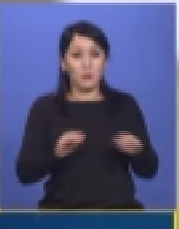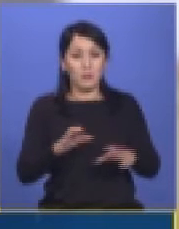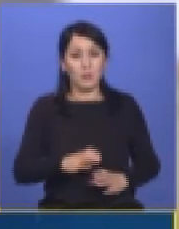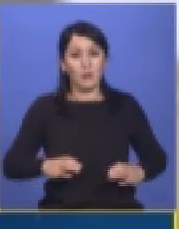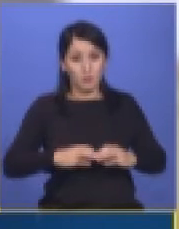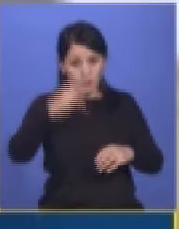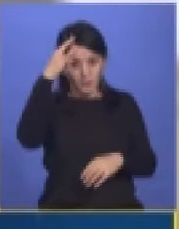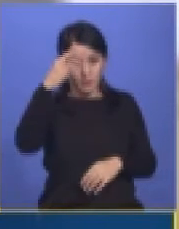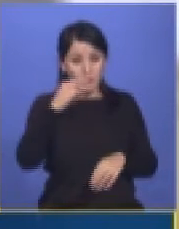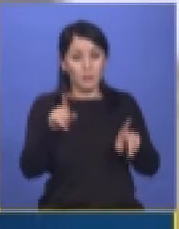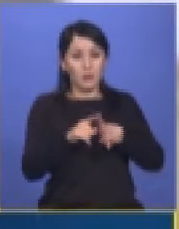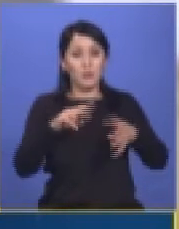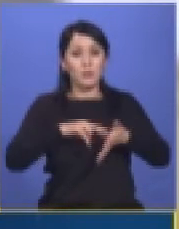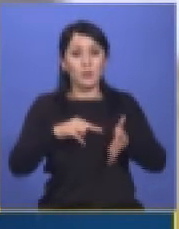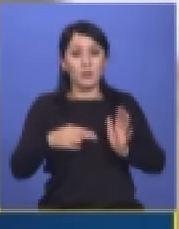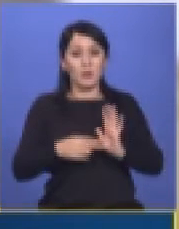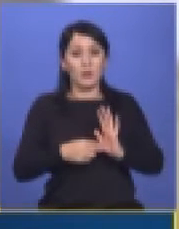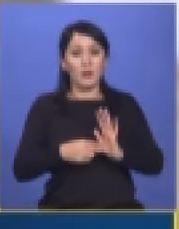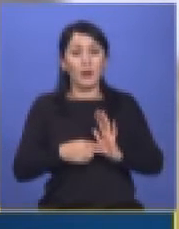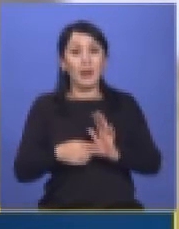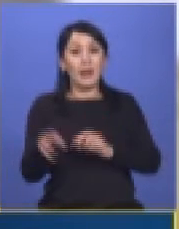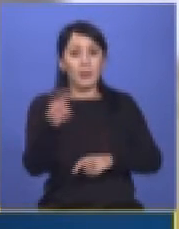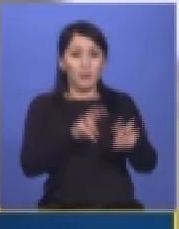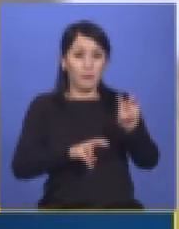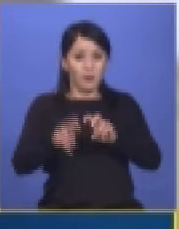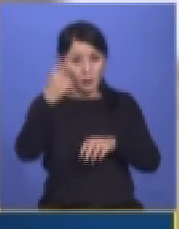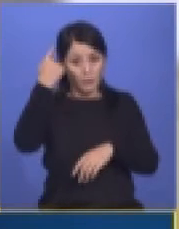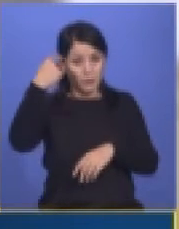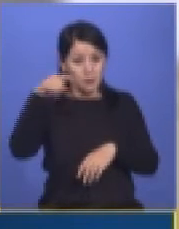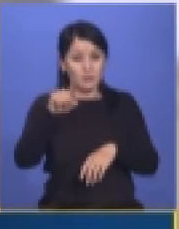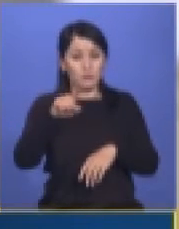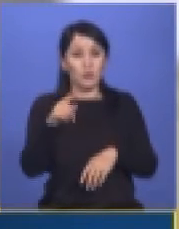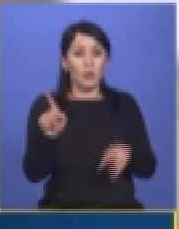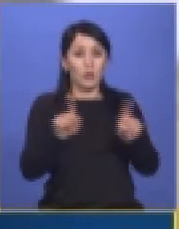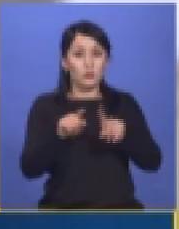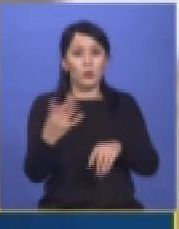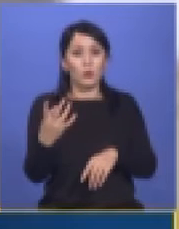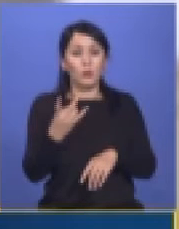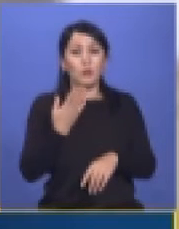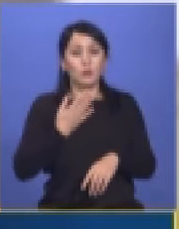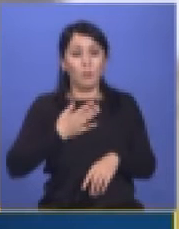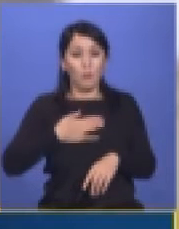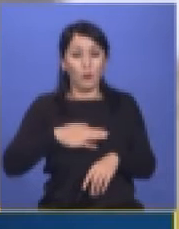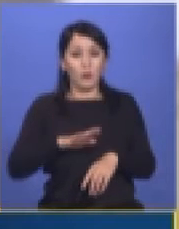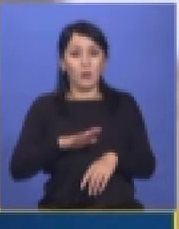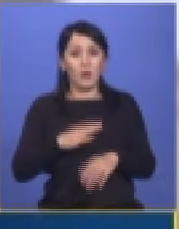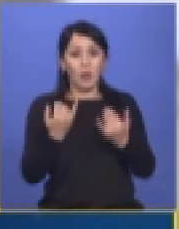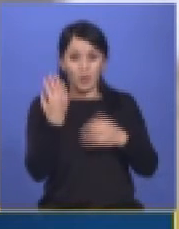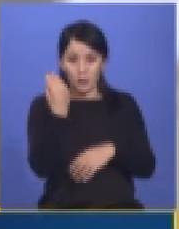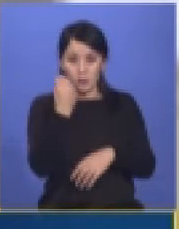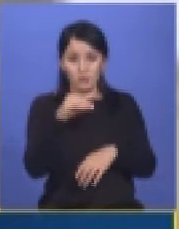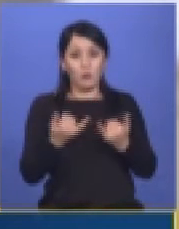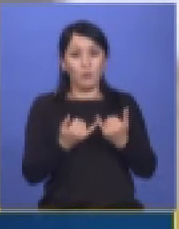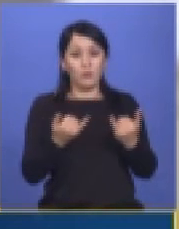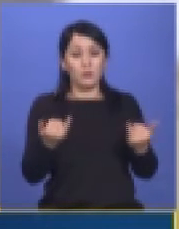Народов Казахстана. Также запланировано исследование по выявлению их потребностей, удовлетворенности их тем качеством услуг, которые предоставляет